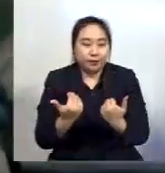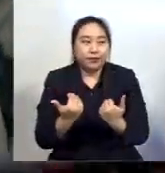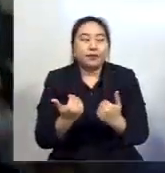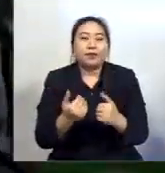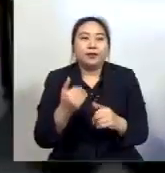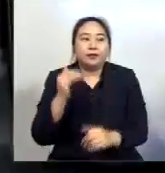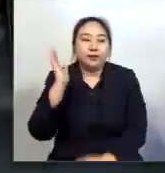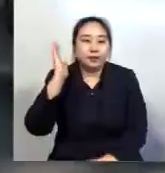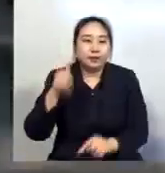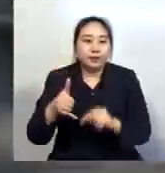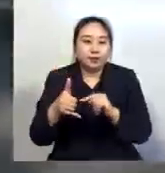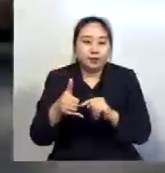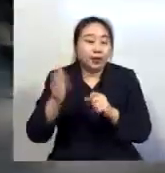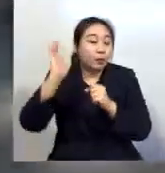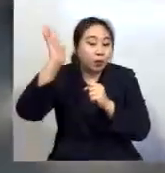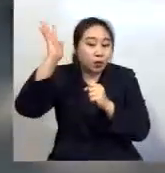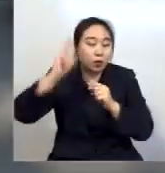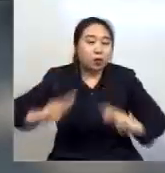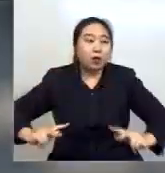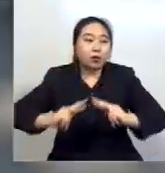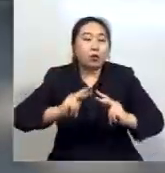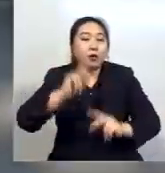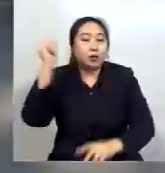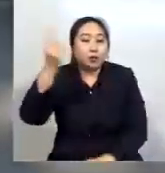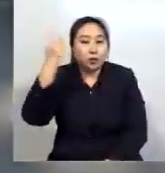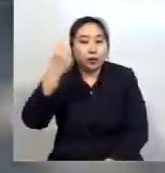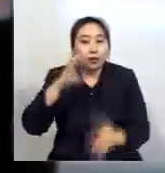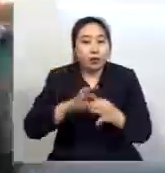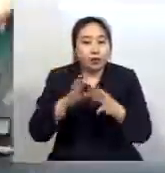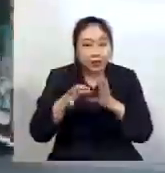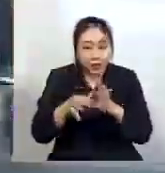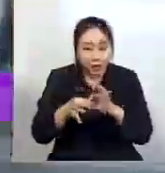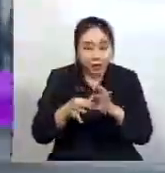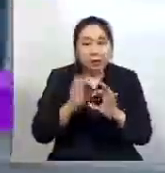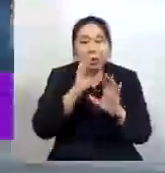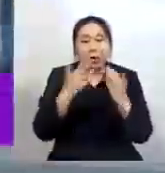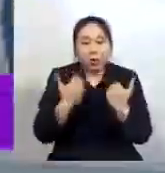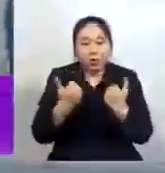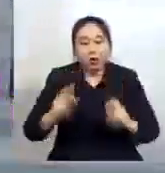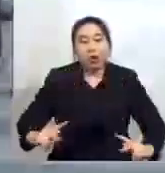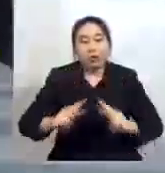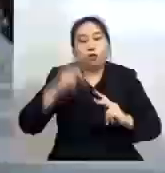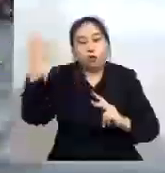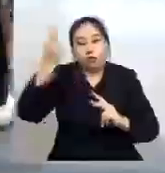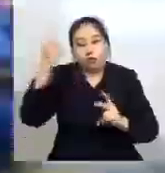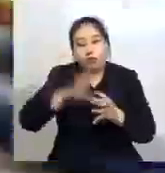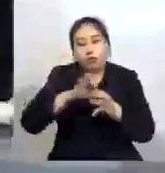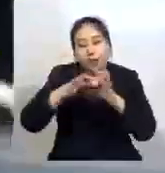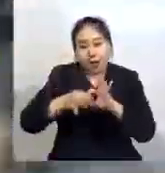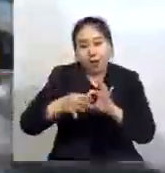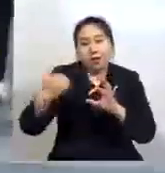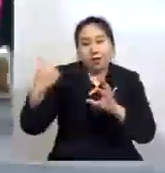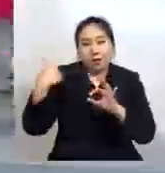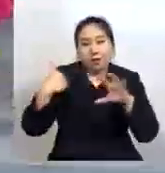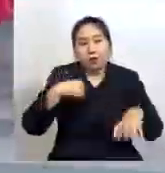คณะนาฏหมื่นหนูโฆษกกระทรวงการท่องเที่ยวและกีฬาที่บอกนะคะว่ากระทรวงการท่องเที่ยวและกีฬาได้ตั้งวอลลุ่มประกอบด้ว